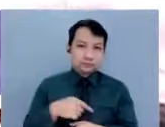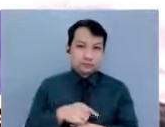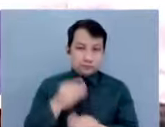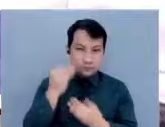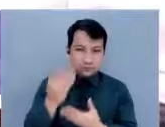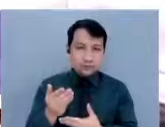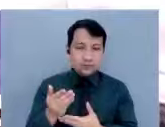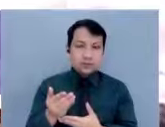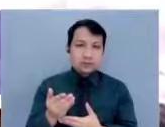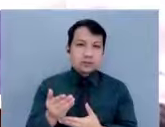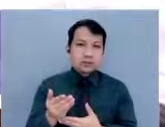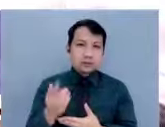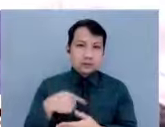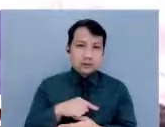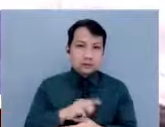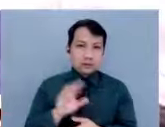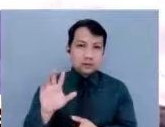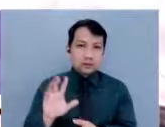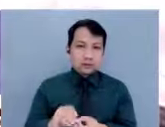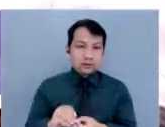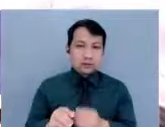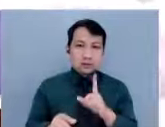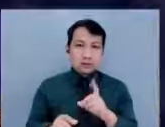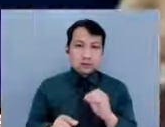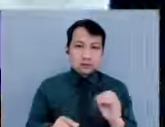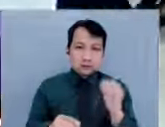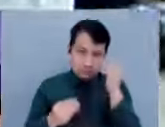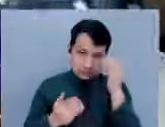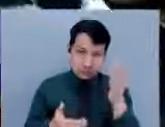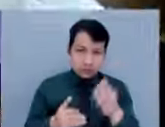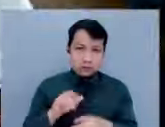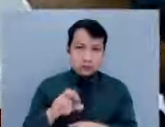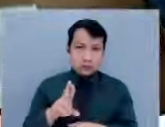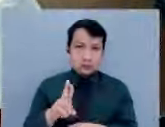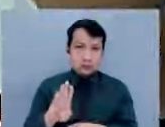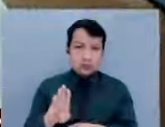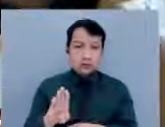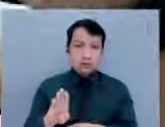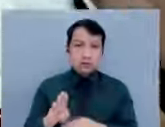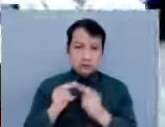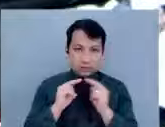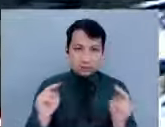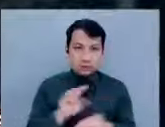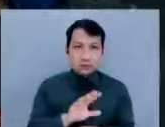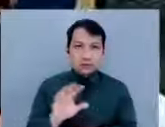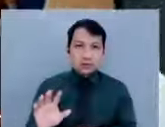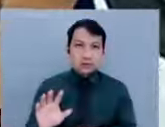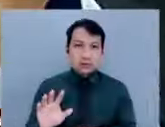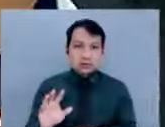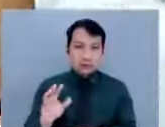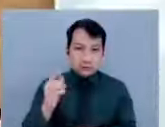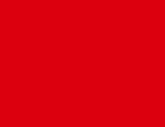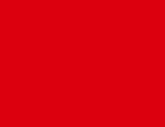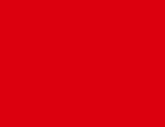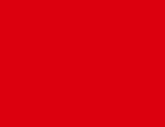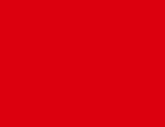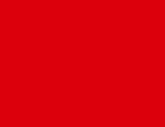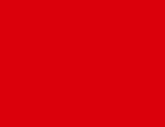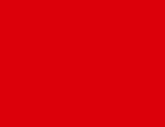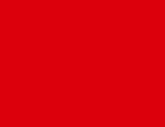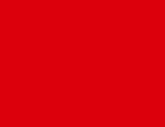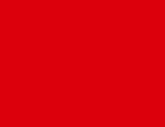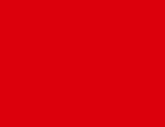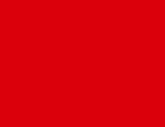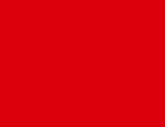alituntunin ng LTO at ng LTFRB. Nagbabalita mula sa frontline, Gerard de la Peña, News 5.